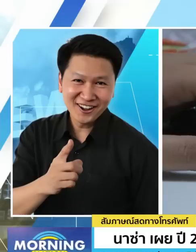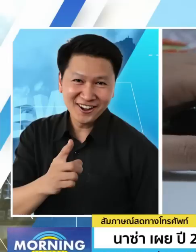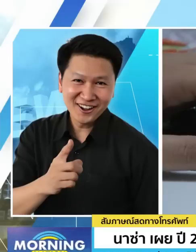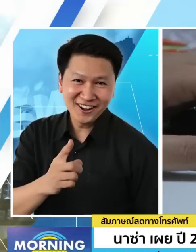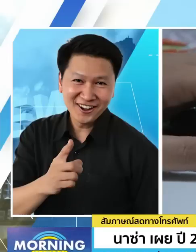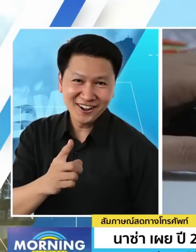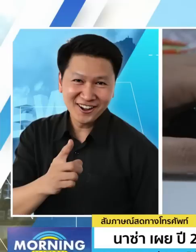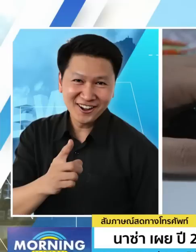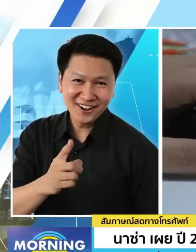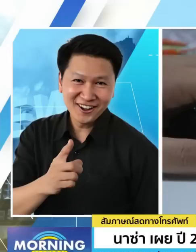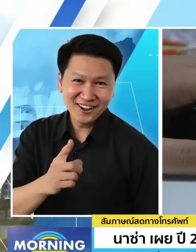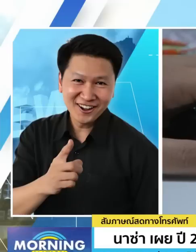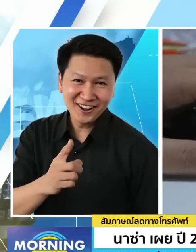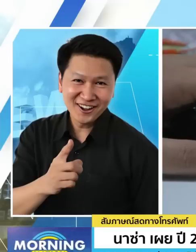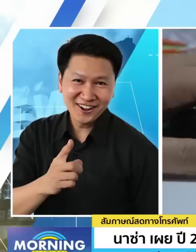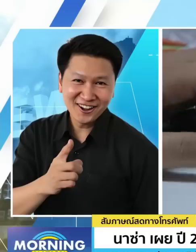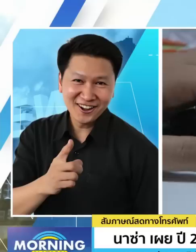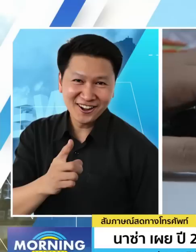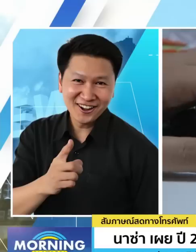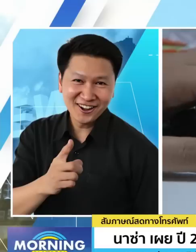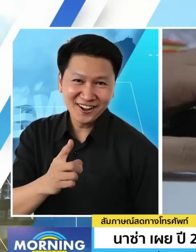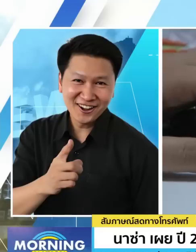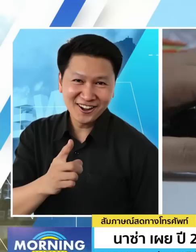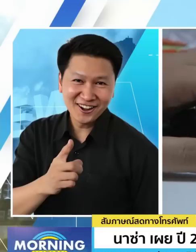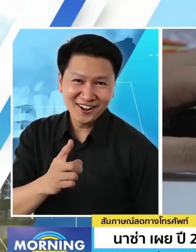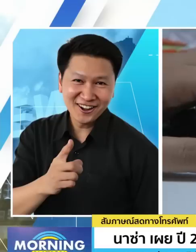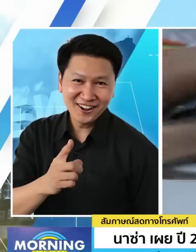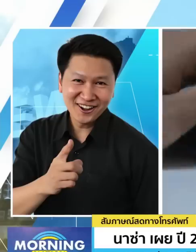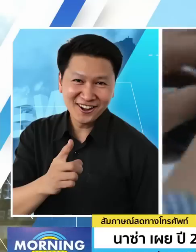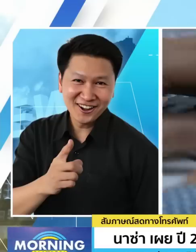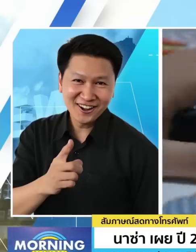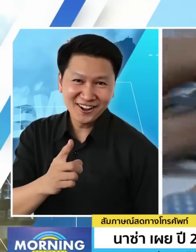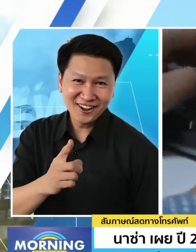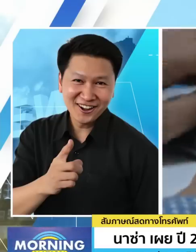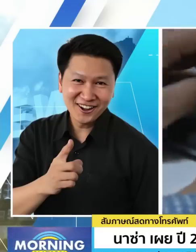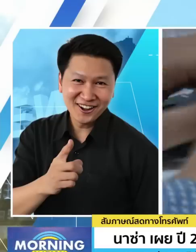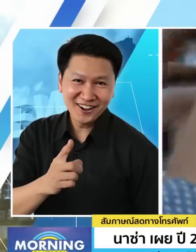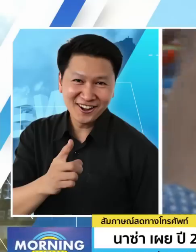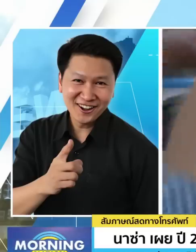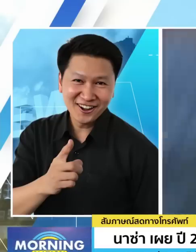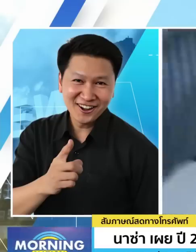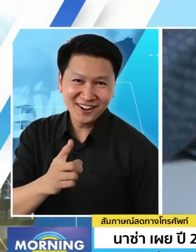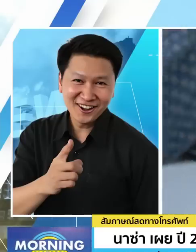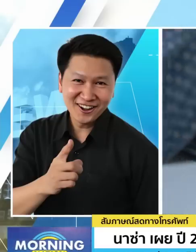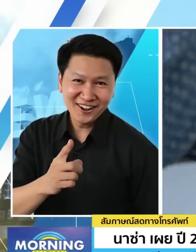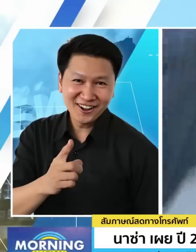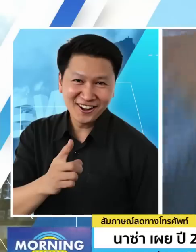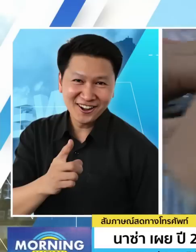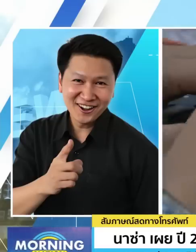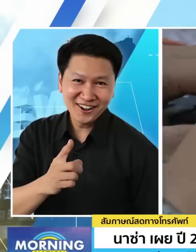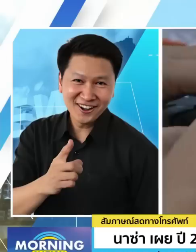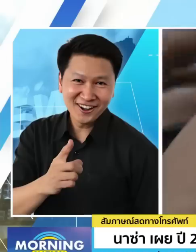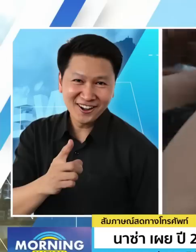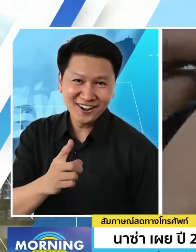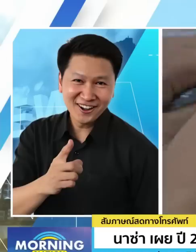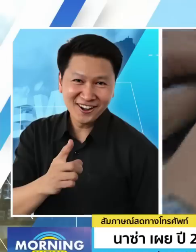กิดขึ้นในช่วงสั้นๆนะครับถ้าเกิดขึ้นในช่วงสั้นๆเนี่ยไม่ค่อยมีปัญหาแต่ถ้าบทตัวเครื่องบินเนี่ยเขาก็เตรียมการอยู่แล้วว่าเขาจะต้องบินยังไงบ้างถ้าเกิดการ